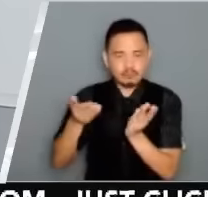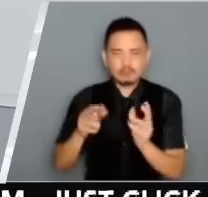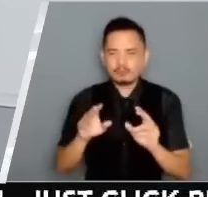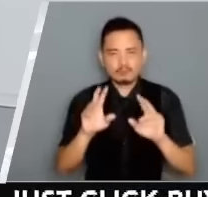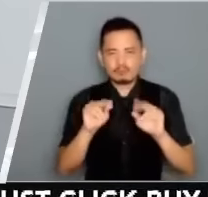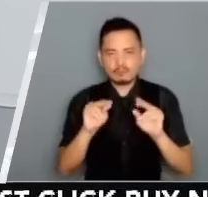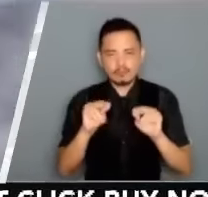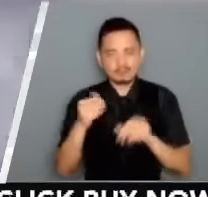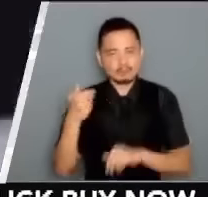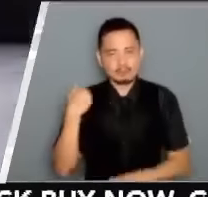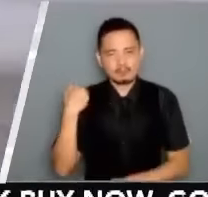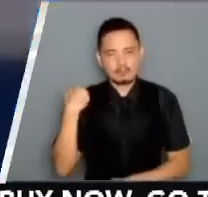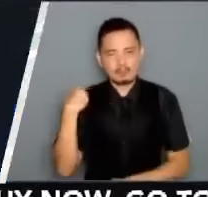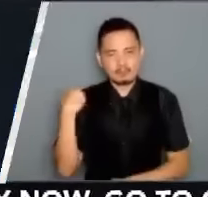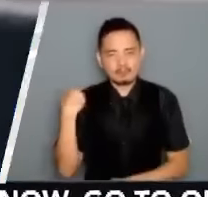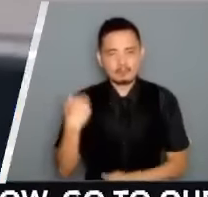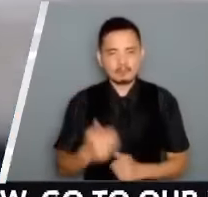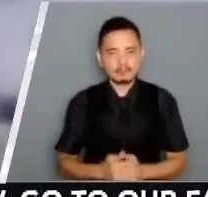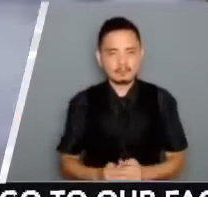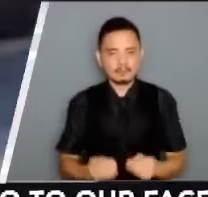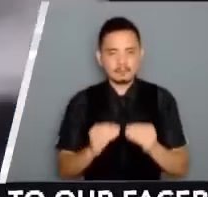Gaston.